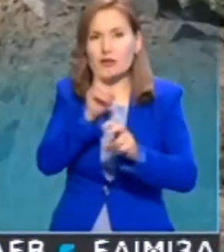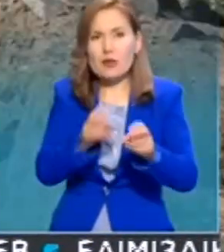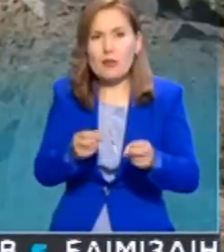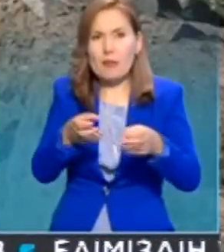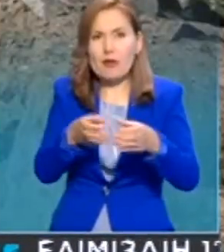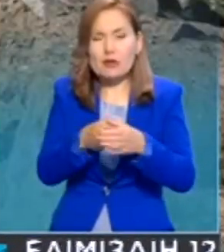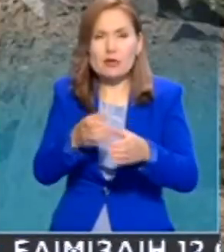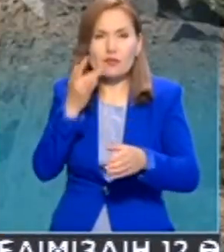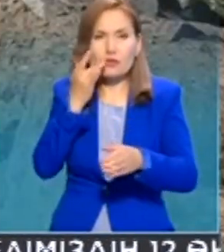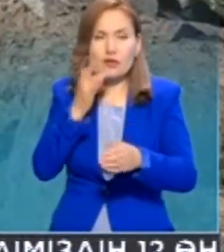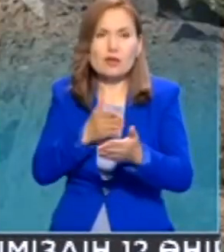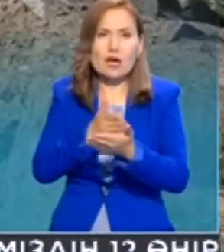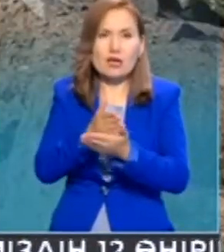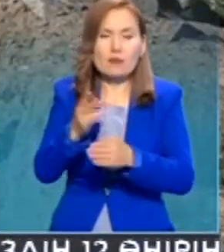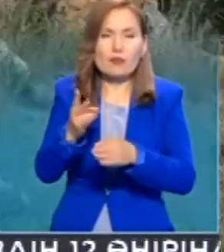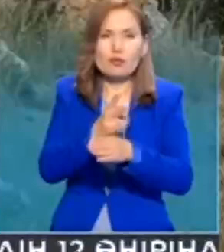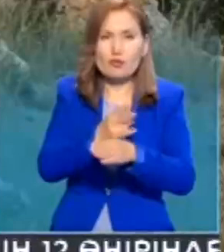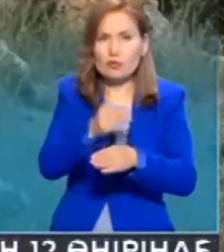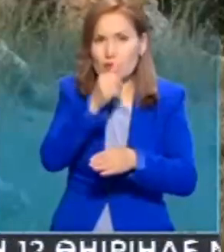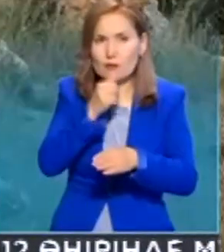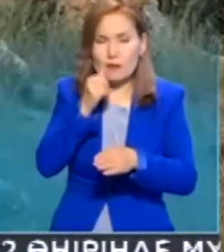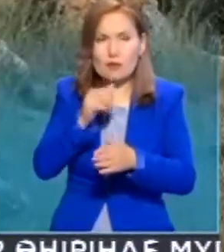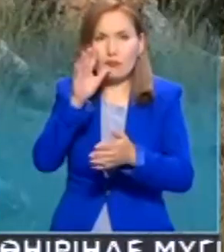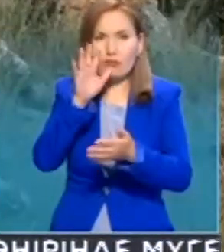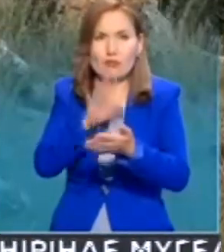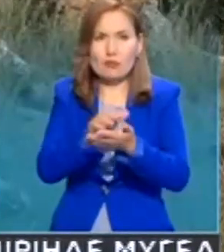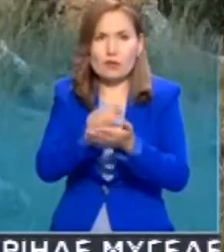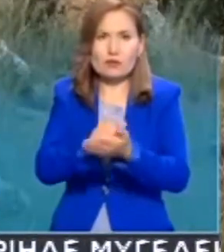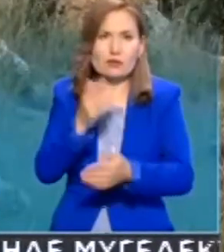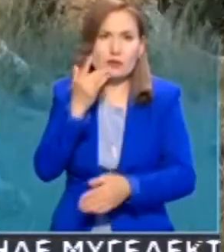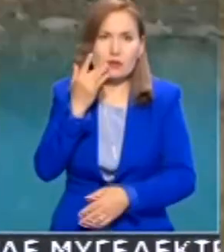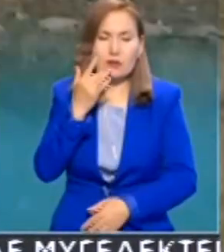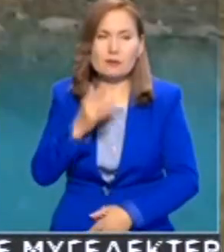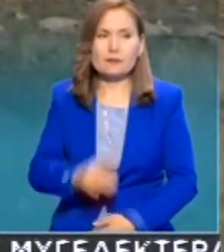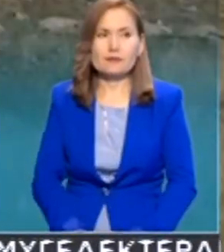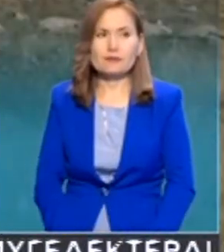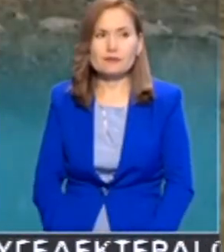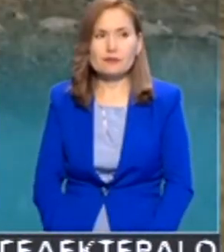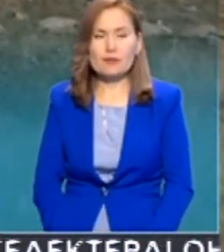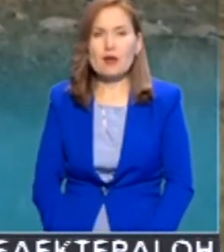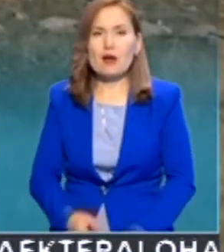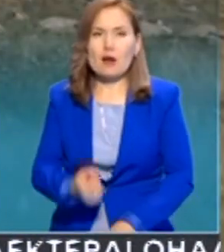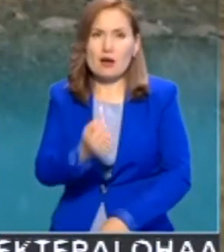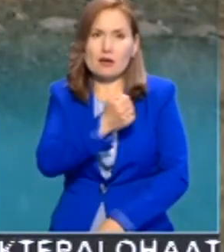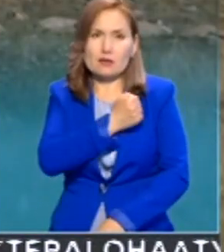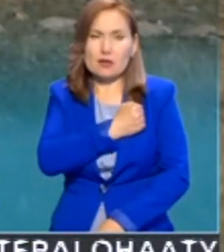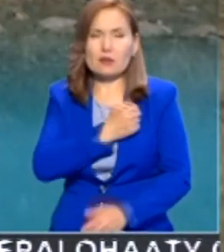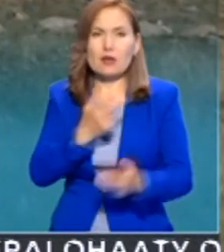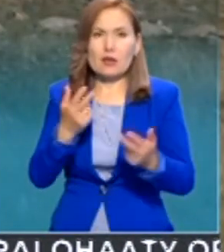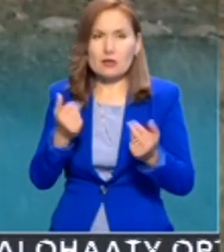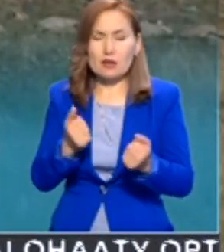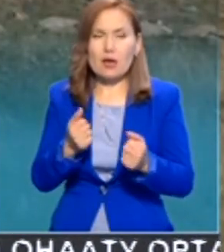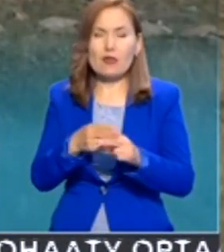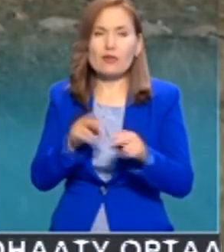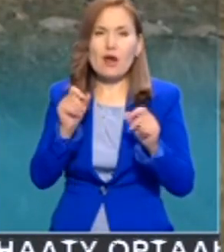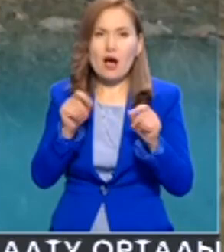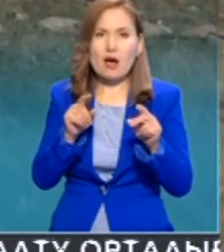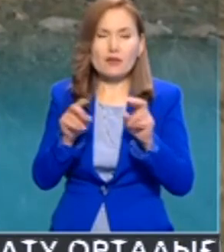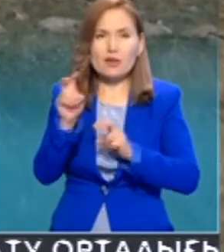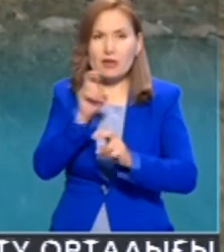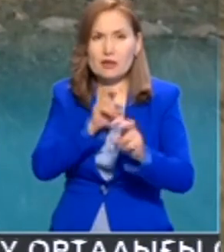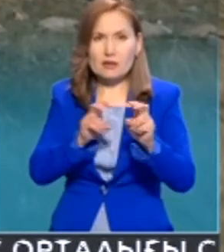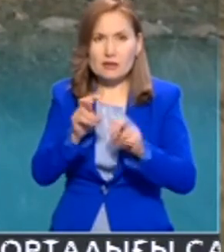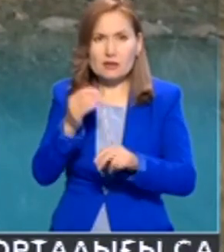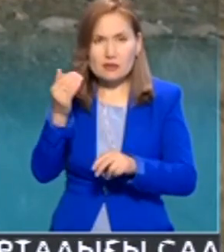құндылықтарды талқандаудан аянбайтындарға тосқауыл керек дейді. Өте өкінішті. Енді мен ойымша сол